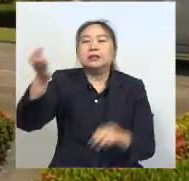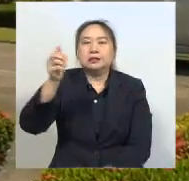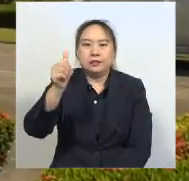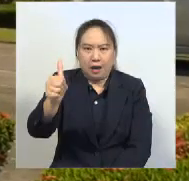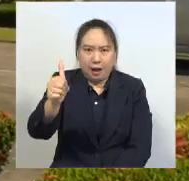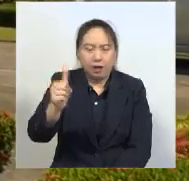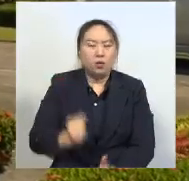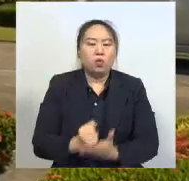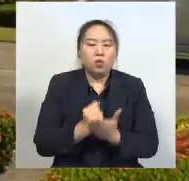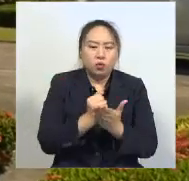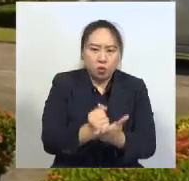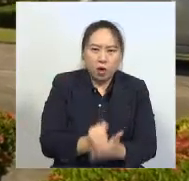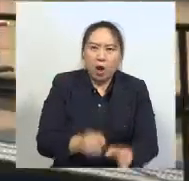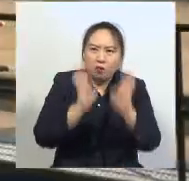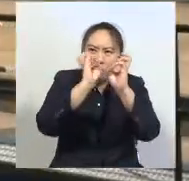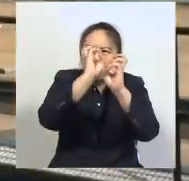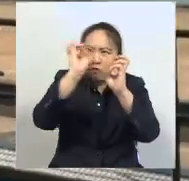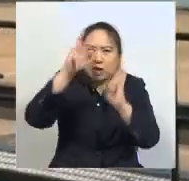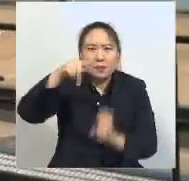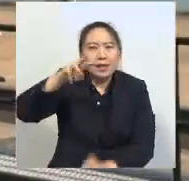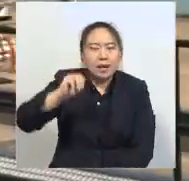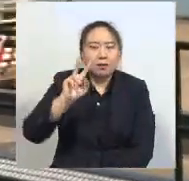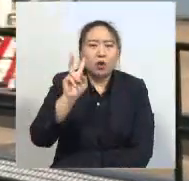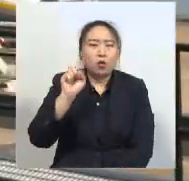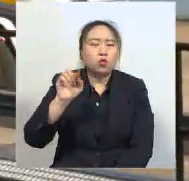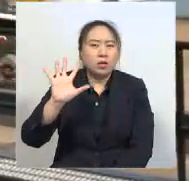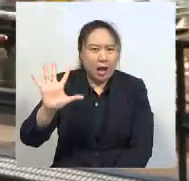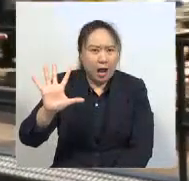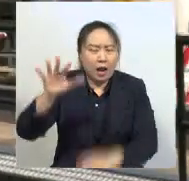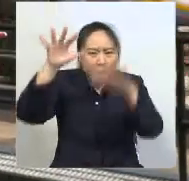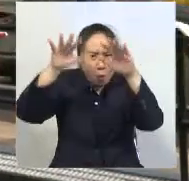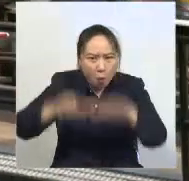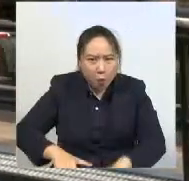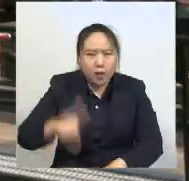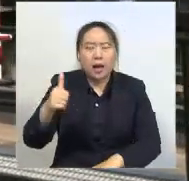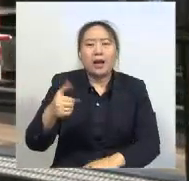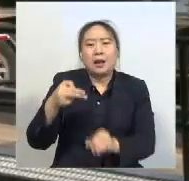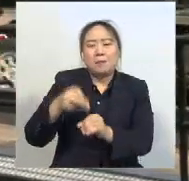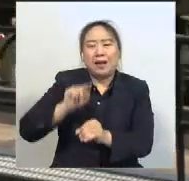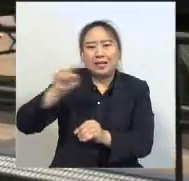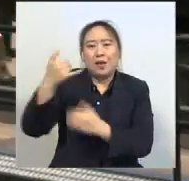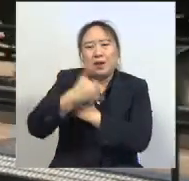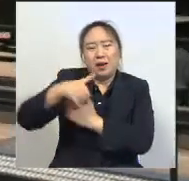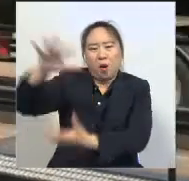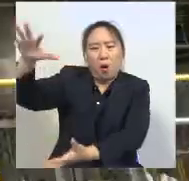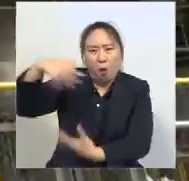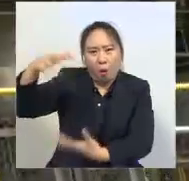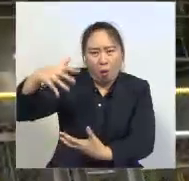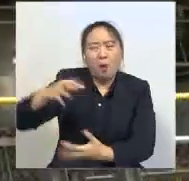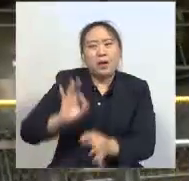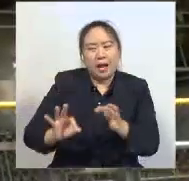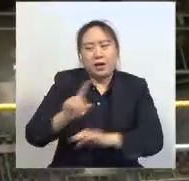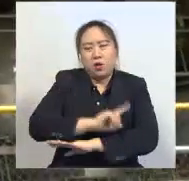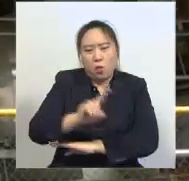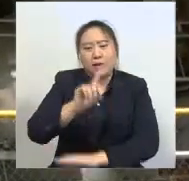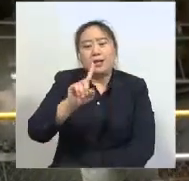ยังช่วยลดปริมาณฝุ่นละออง PM 2.5 และประหยัดการนำเข้าน้ำมันได้ถึงประมาณ1ล้าน8แสนลิตรต่